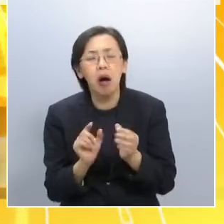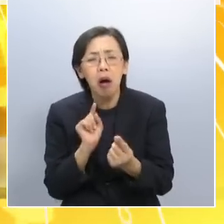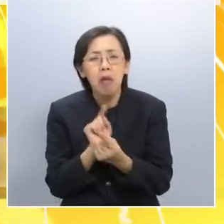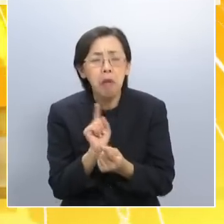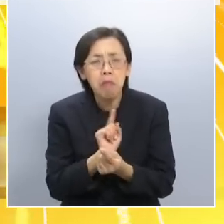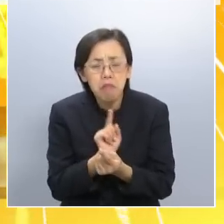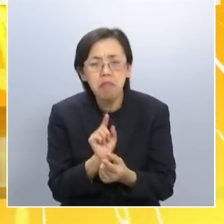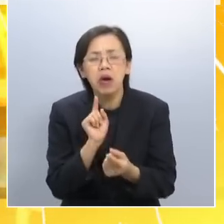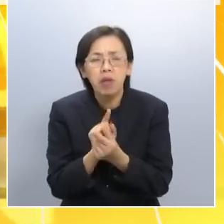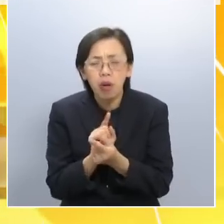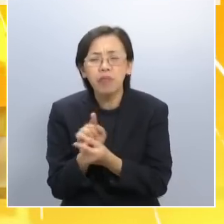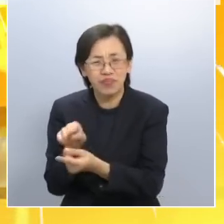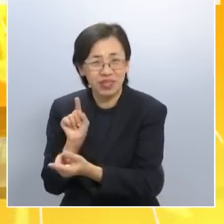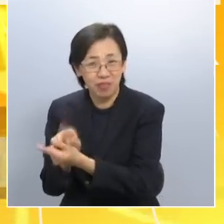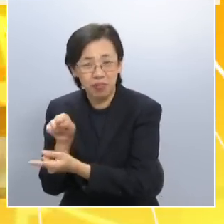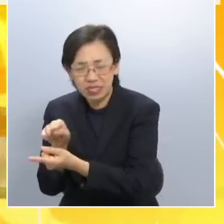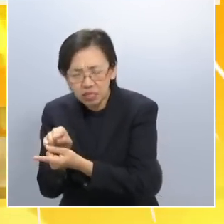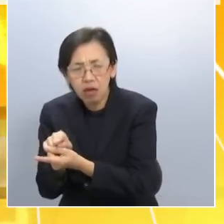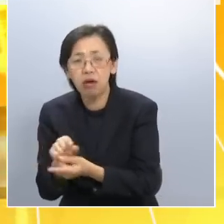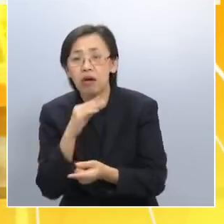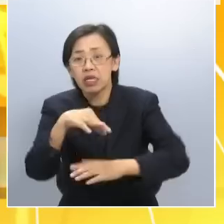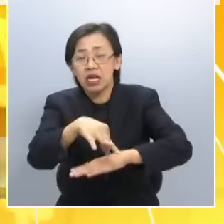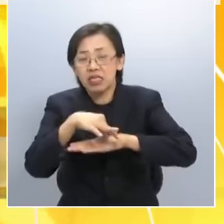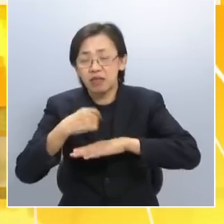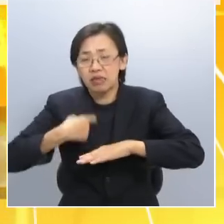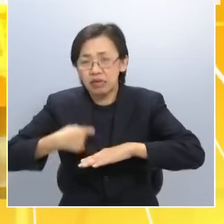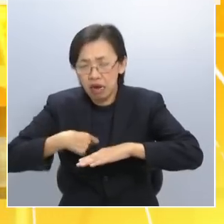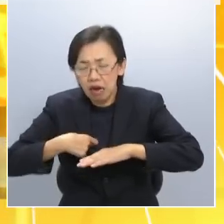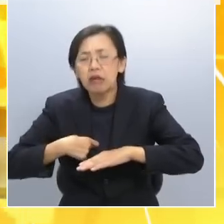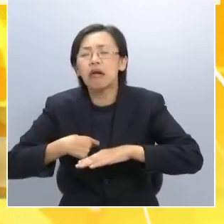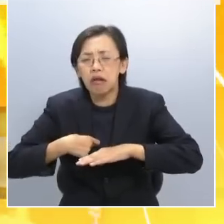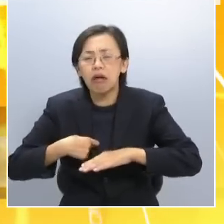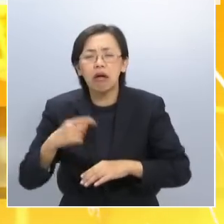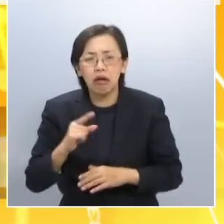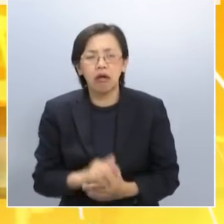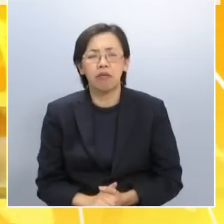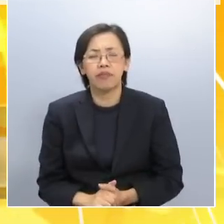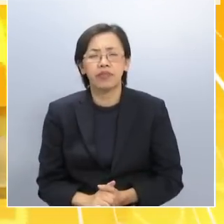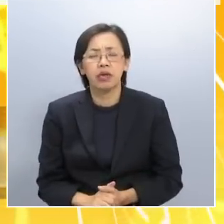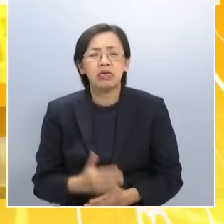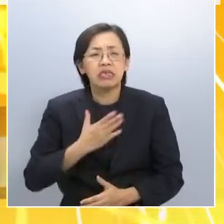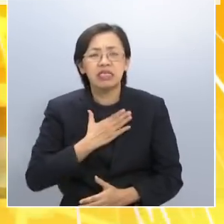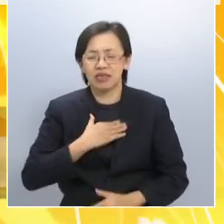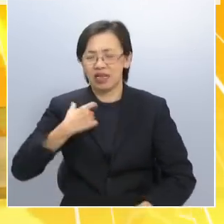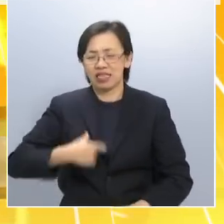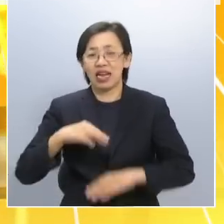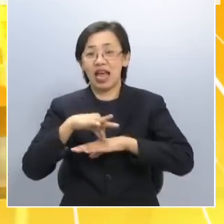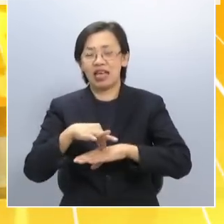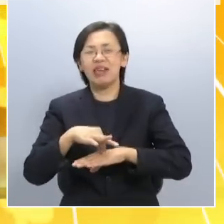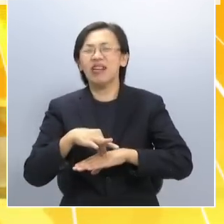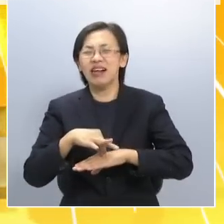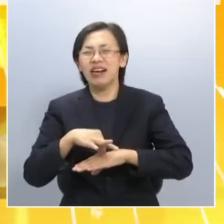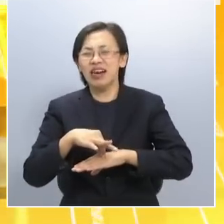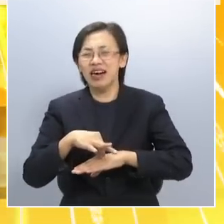บลูกความของตัวเองต้องแต่งตั้งทนายตามระเบียบการเข้าพบผู้ต้องขังแล้วก็ยืนยันนะคะไม่ได้เป็นทนายความให้กับแอมเพราะว่า